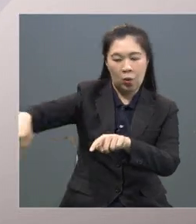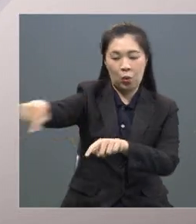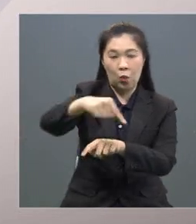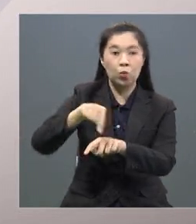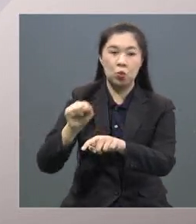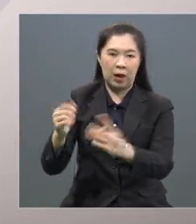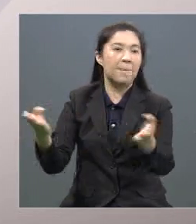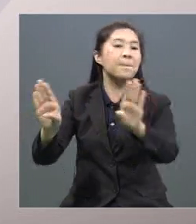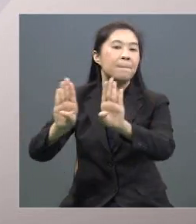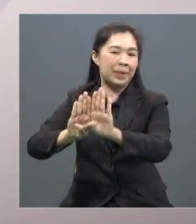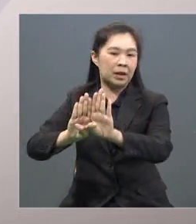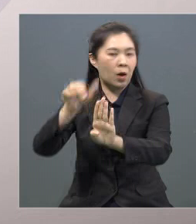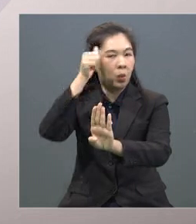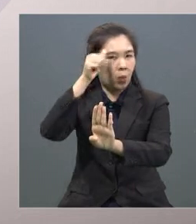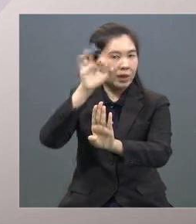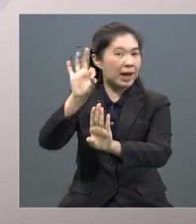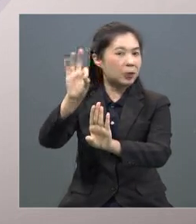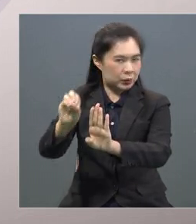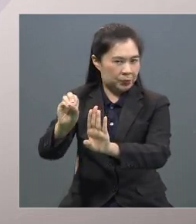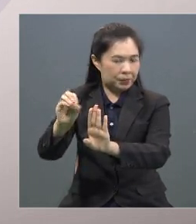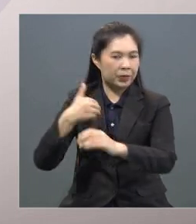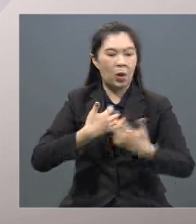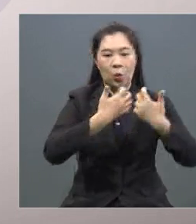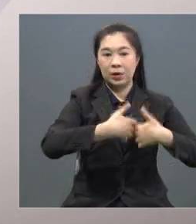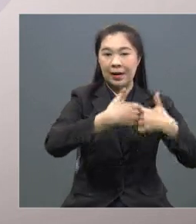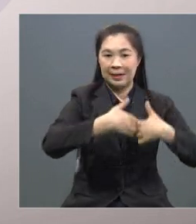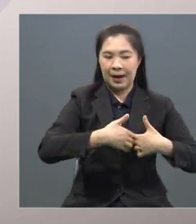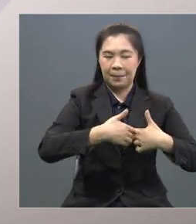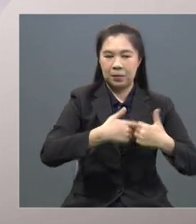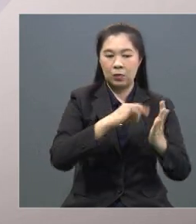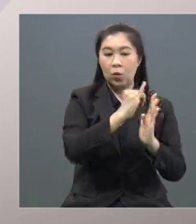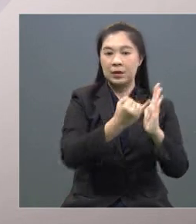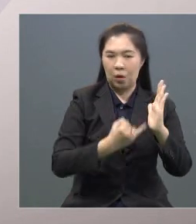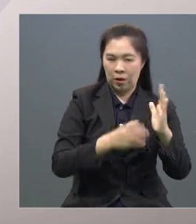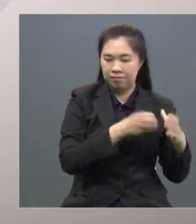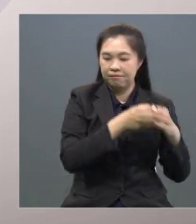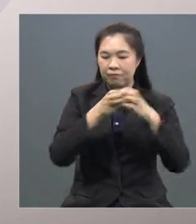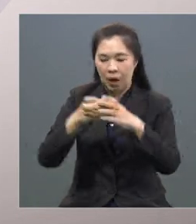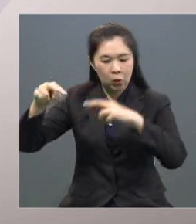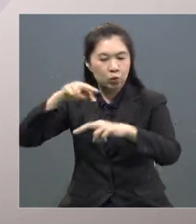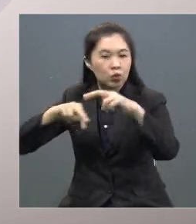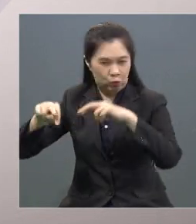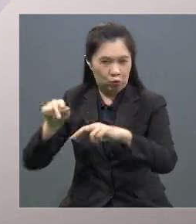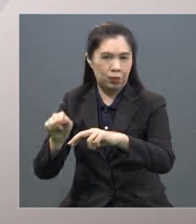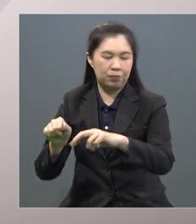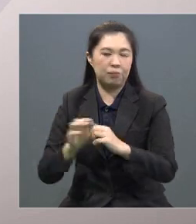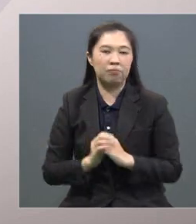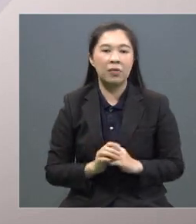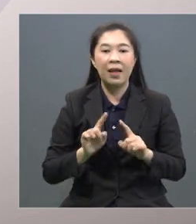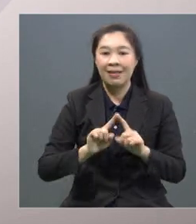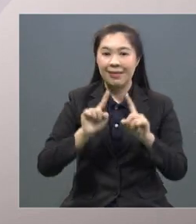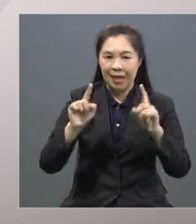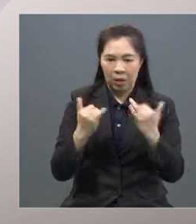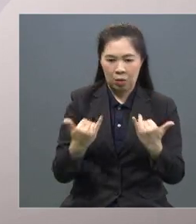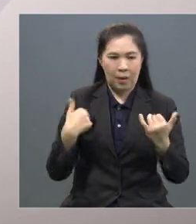กล่าวเป็นเวลา 90วันครับเพื่อให้อุตสาหกรรมจังหวัดสมุทรสาครนั้นเข้าตรวจสอบแต่ว่าอย่างไรก็ตามนะครับครับยังไม่มี